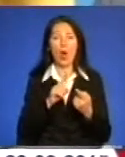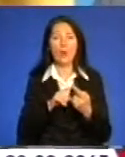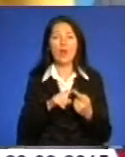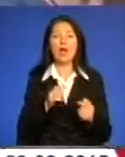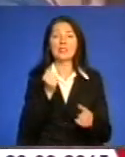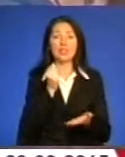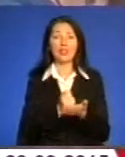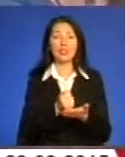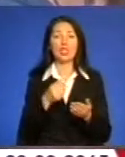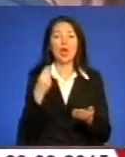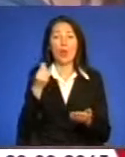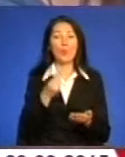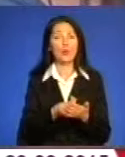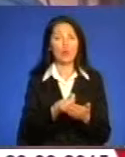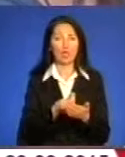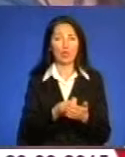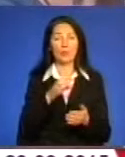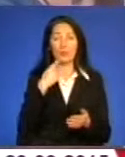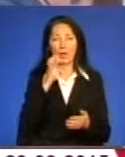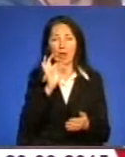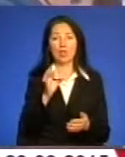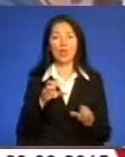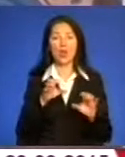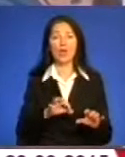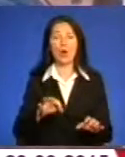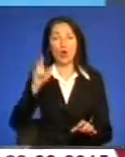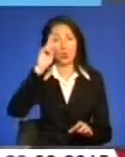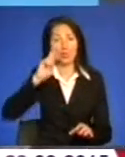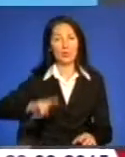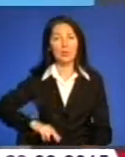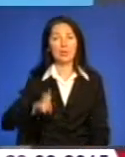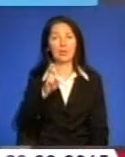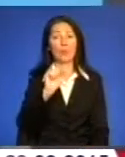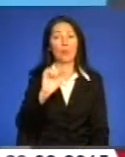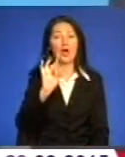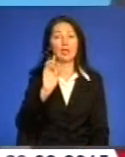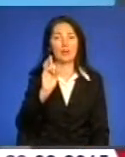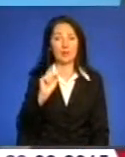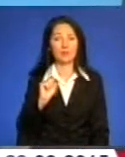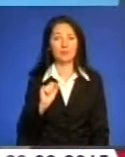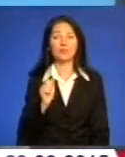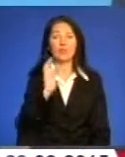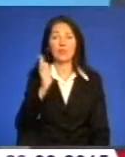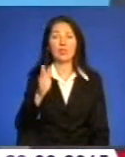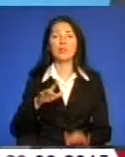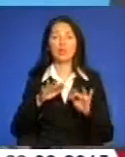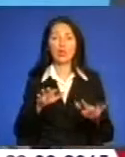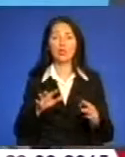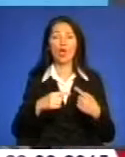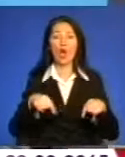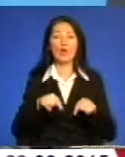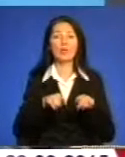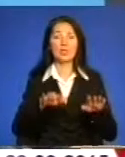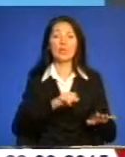бюджету, зазначає голова облдержадміністрації Степан Барна. Перспектива діяльності органів місцевого